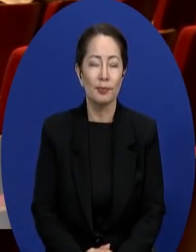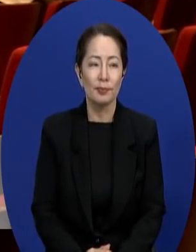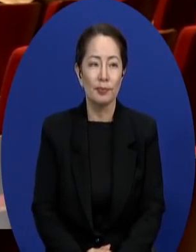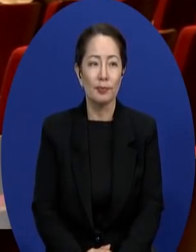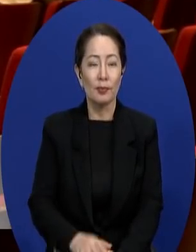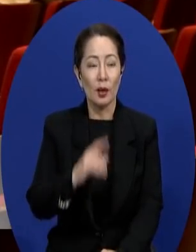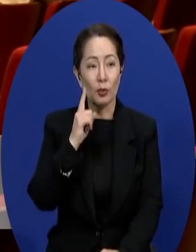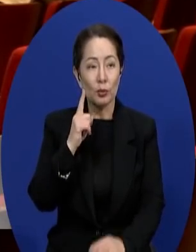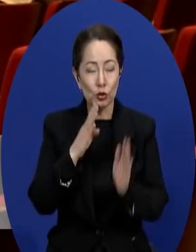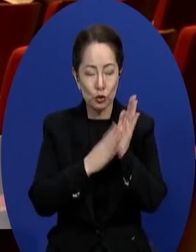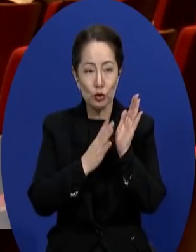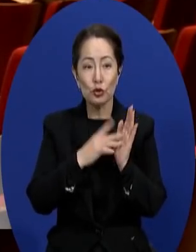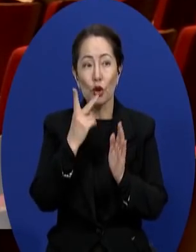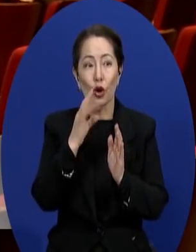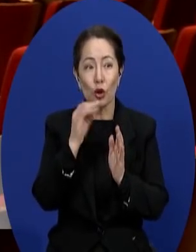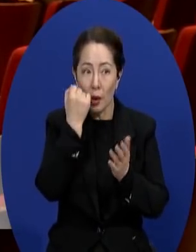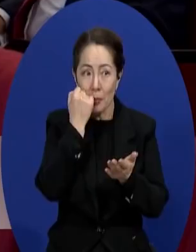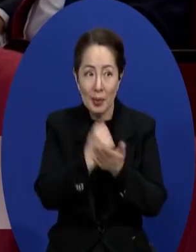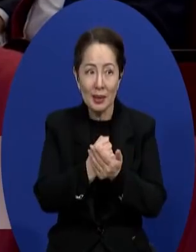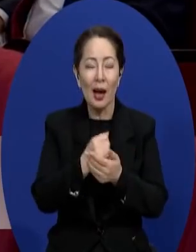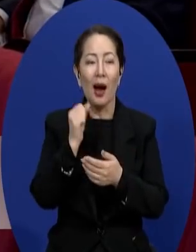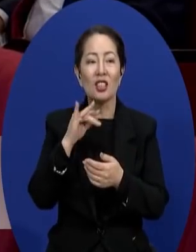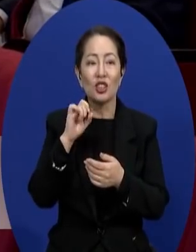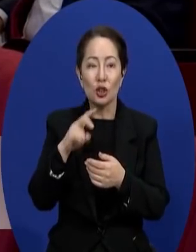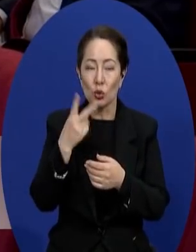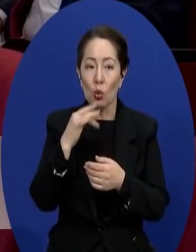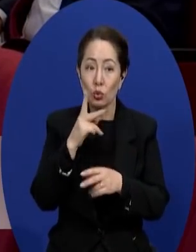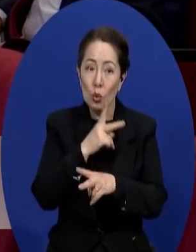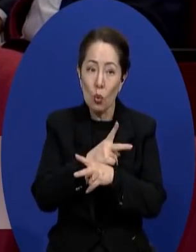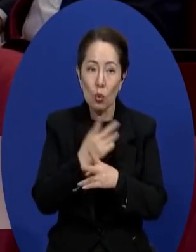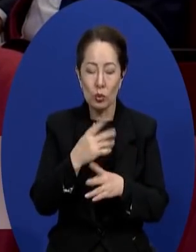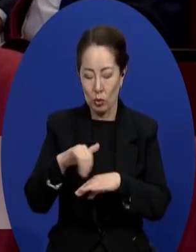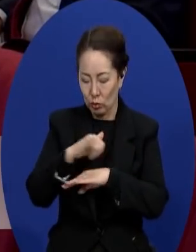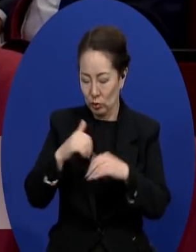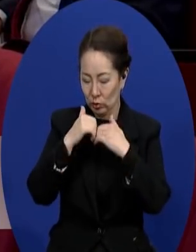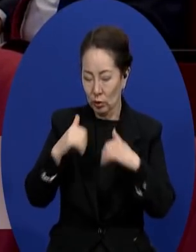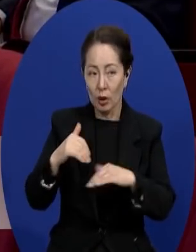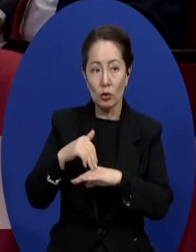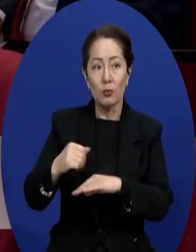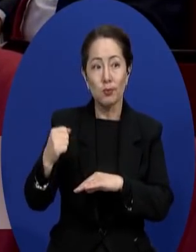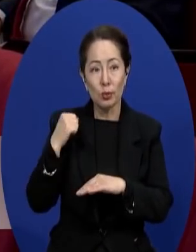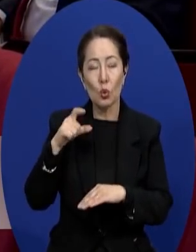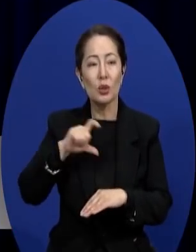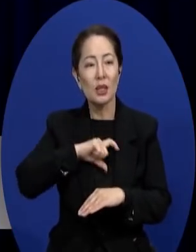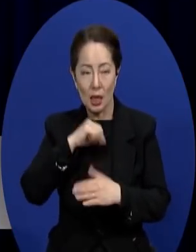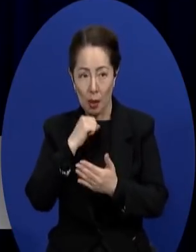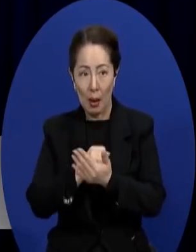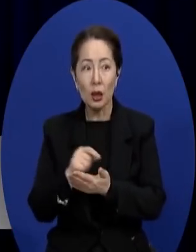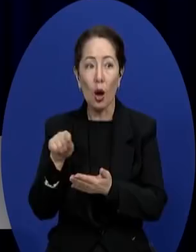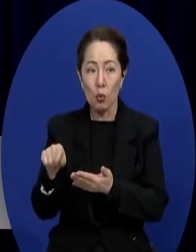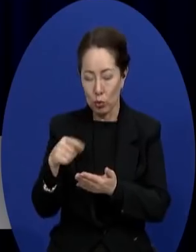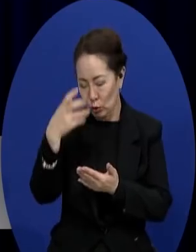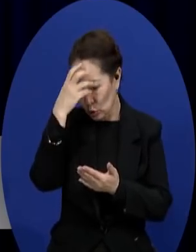А 1992 онд батлагдсан ардчилсан үндсэн хууль бол улс орны тусгаар тогтнол хүний эрхийн баталгаа болсон гэж төр